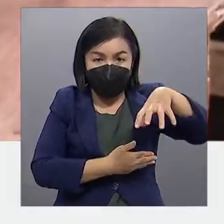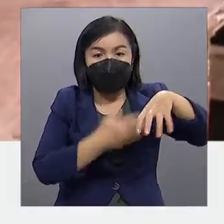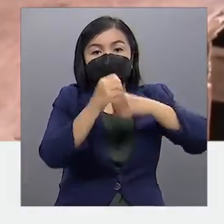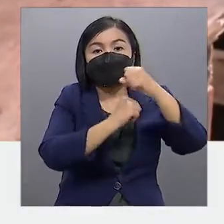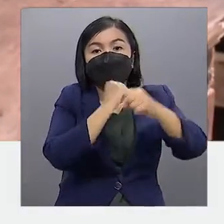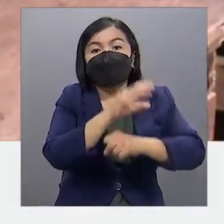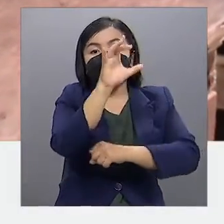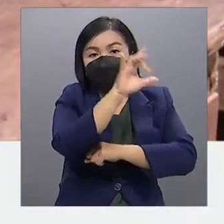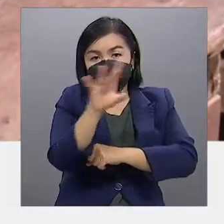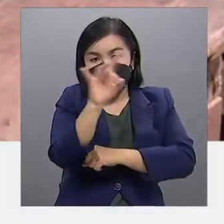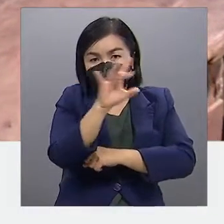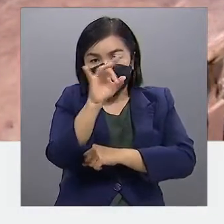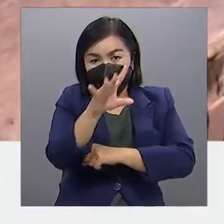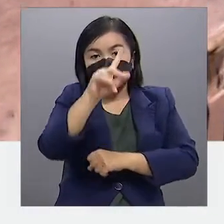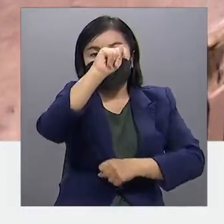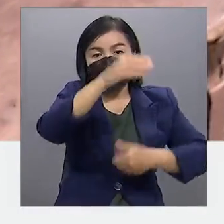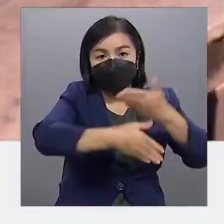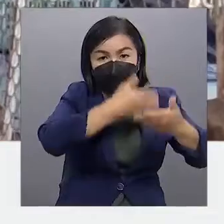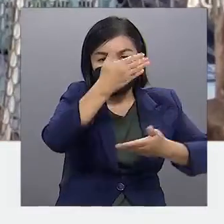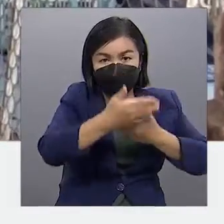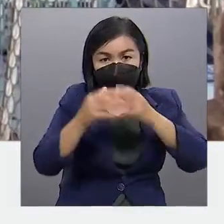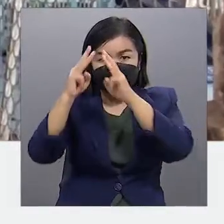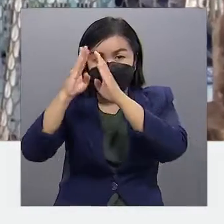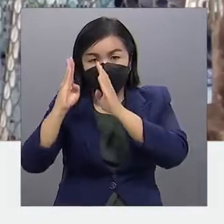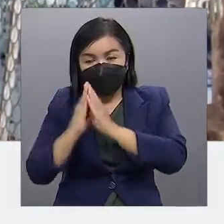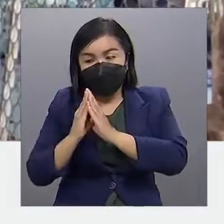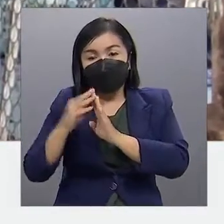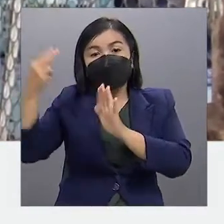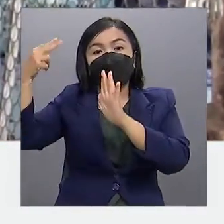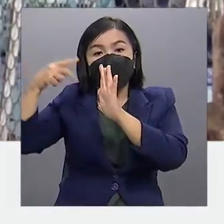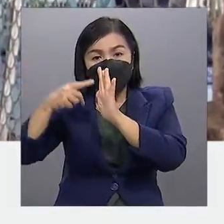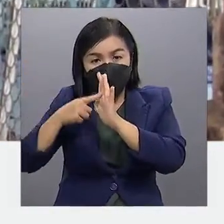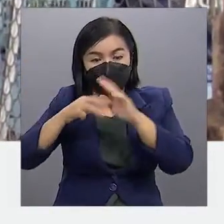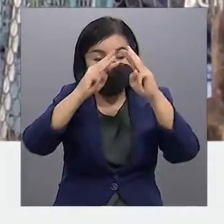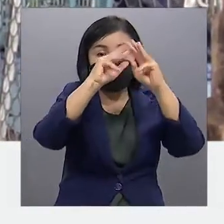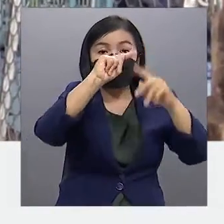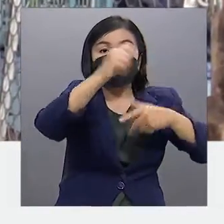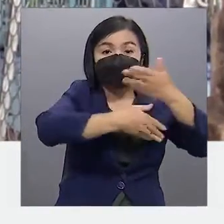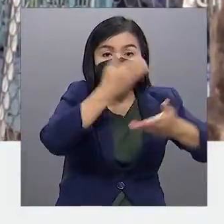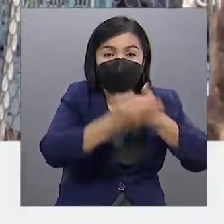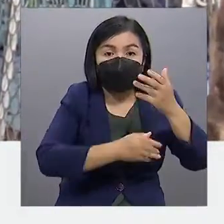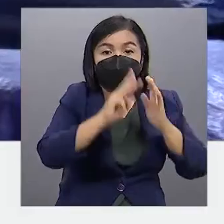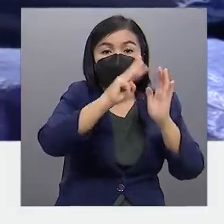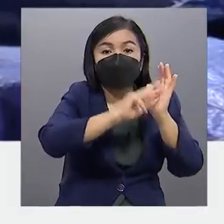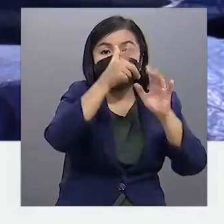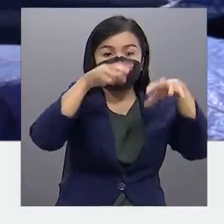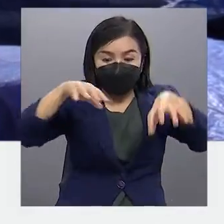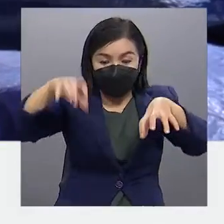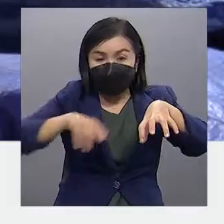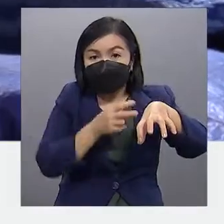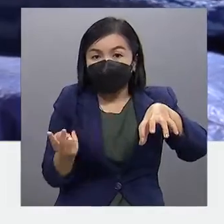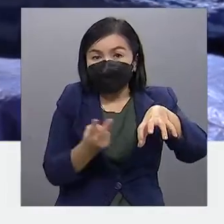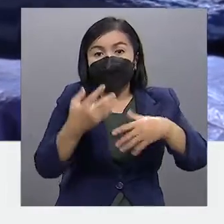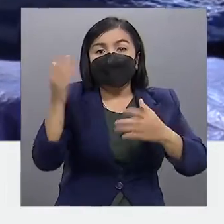ฝั่งตะวันออกและตลาดวัดหูล่องฝั่งตะวันตกต้องปิดชั่วคราวนะคะหลังจากพบว่ากลุ่มผู้ค้าและประชา